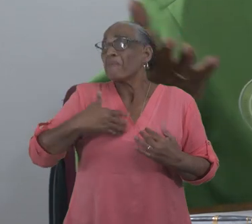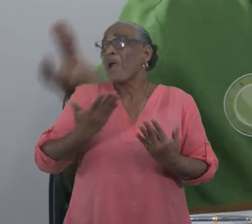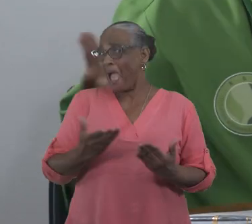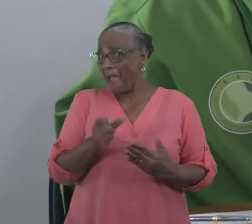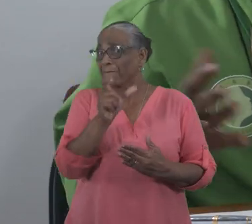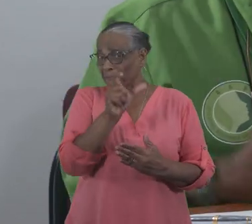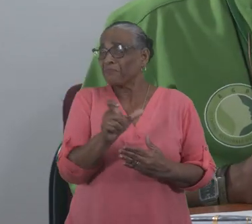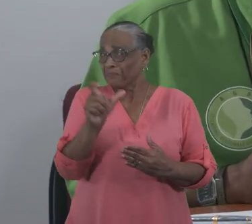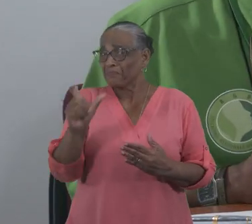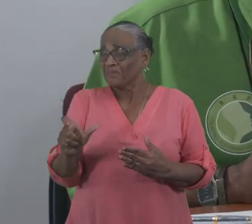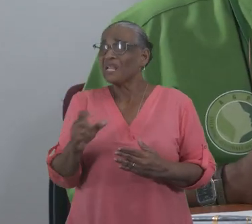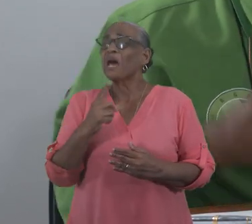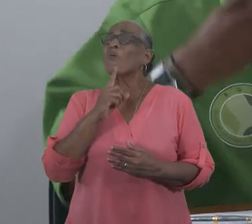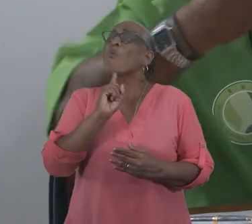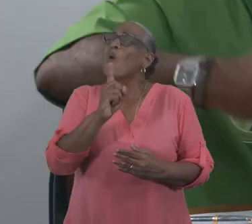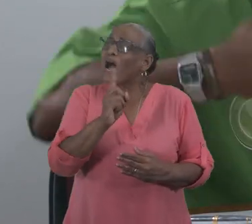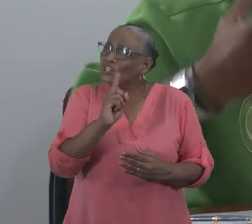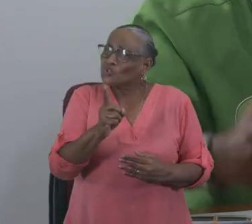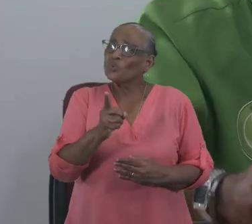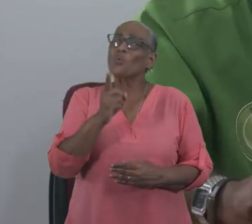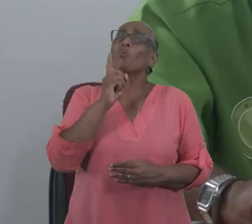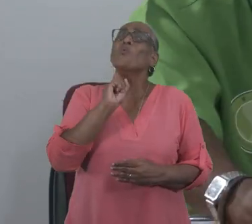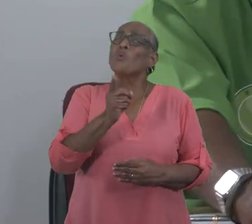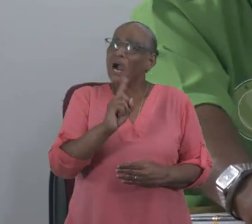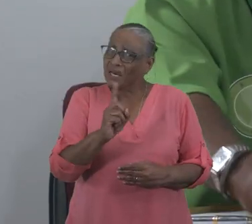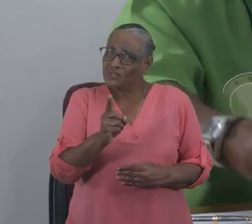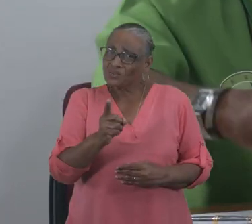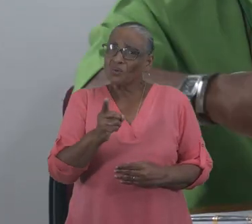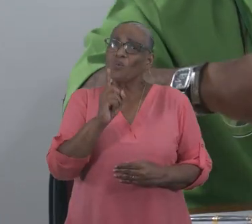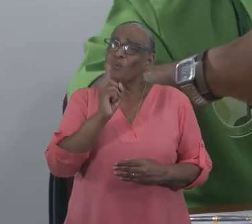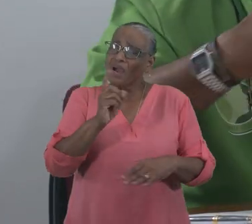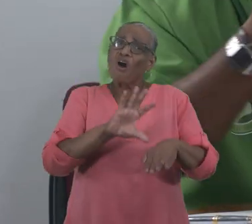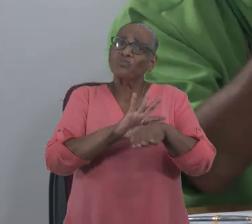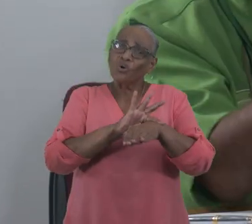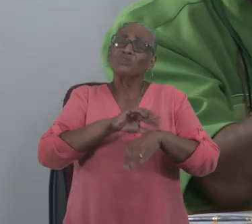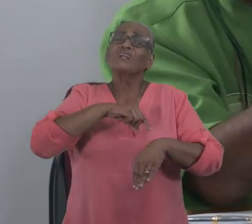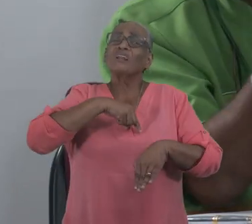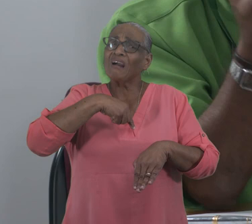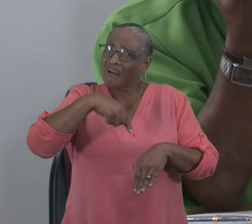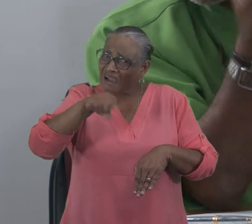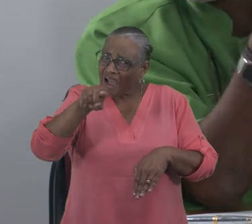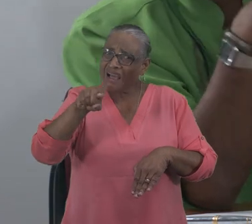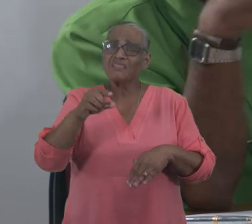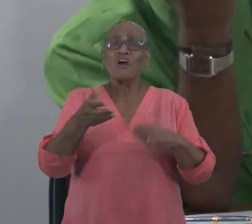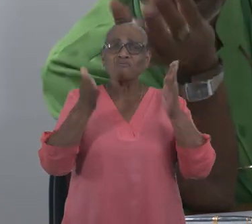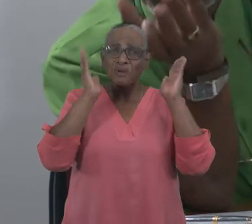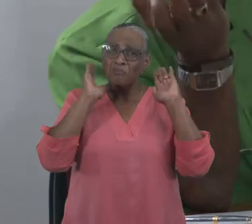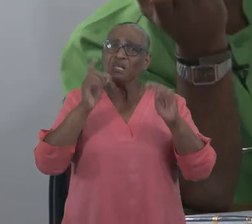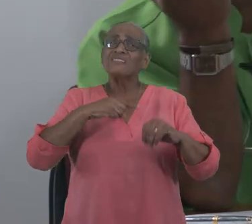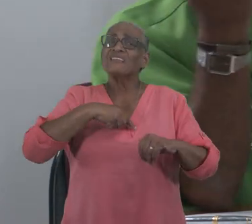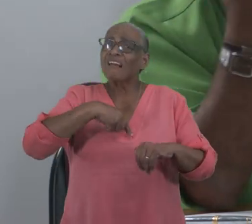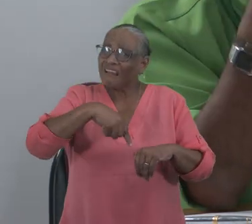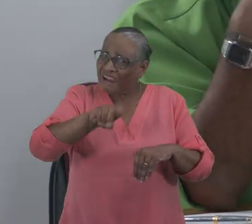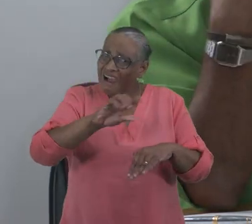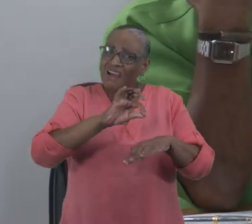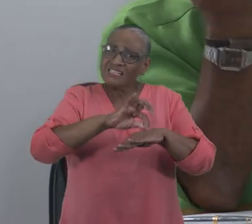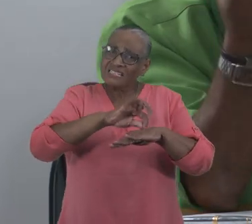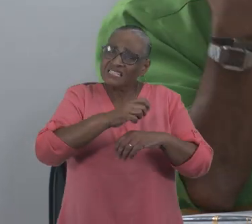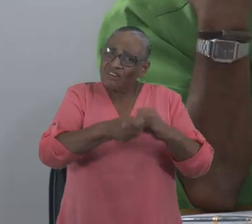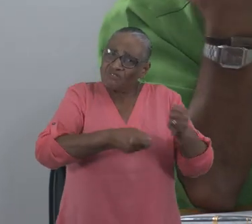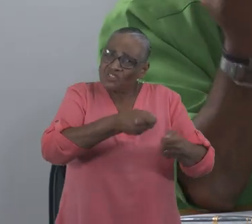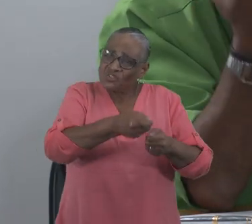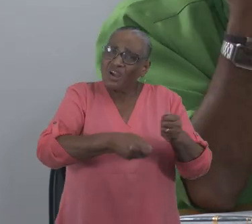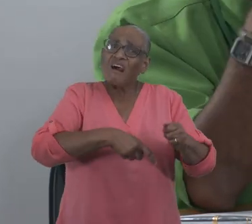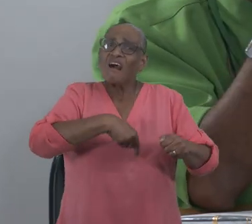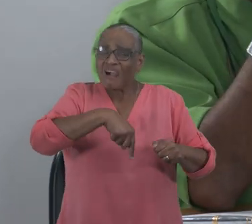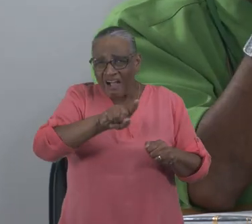Je ziet? Een aantal risicofactoren. Dus daarom met Baru altijd. Hoe huisarts of verpleegkundige of de materie